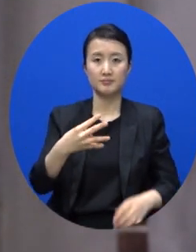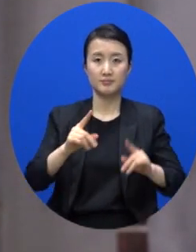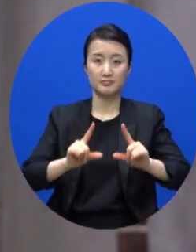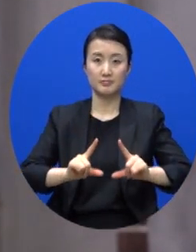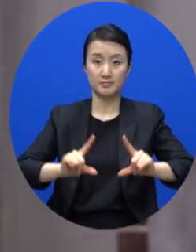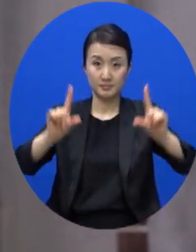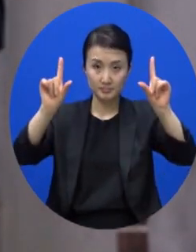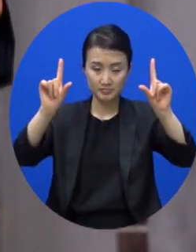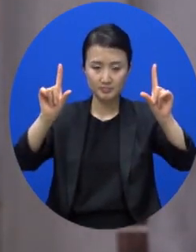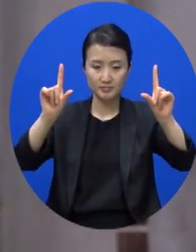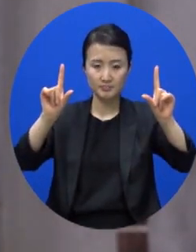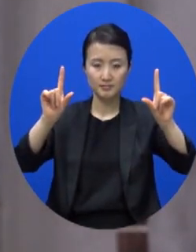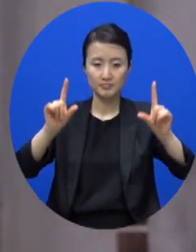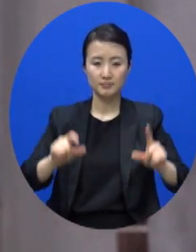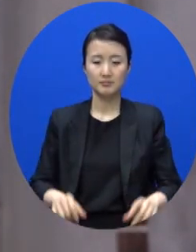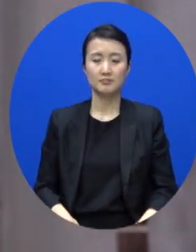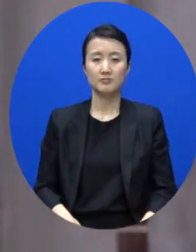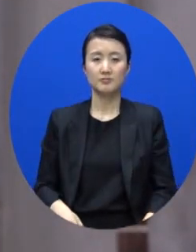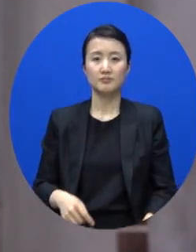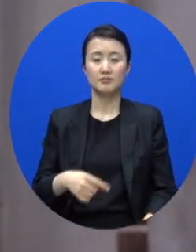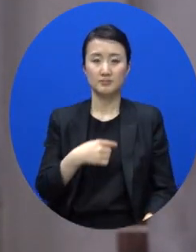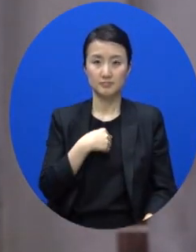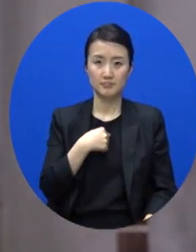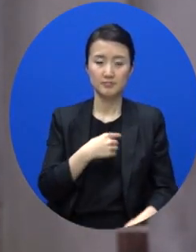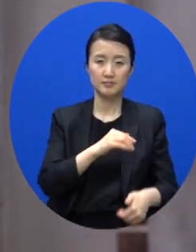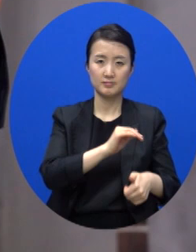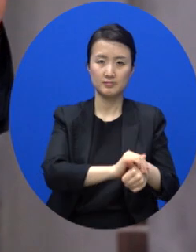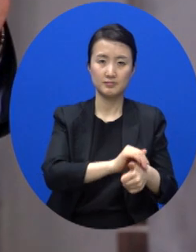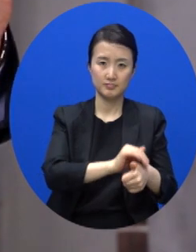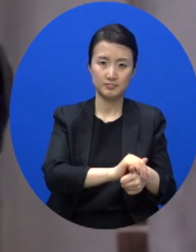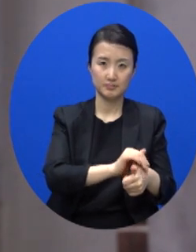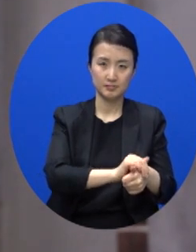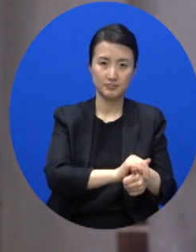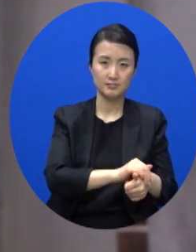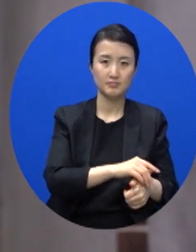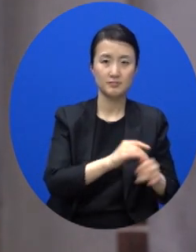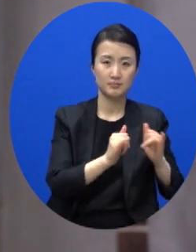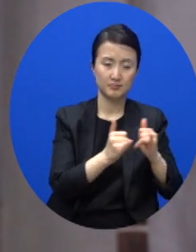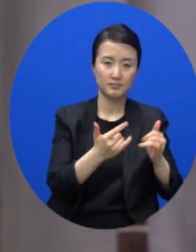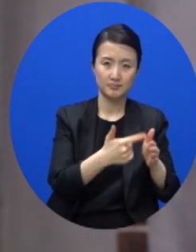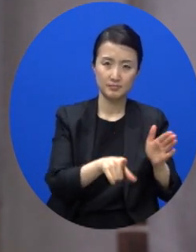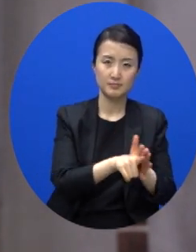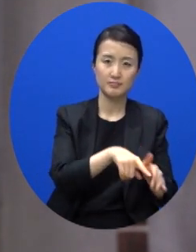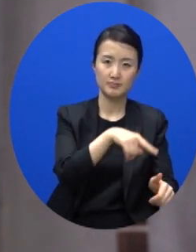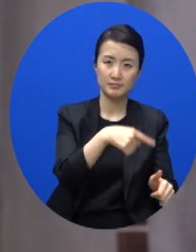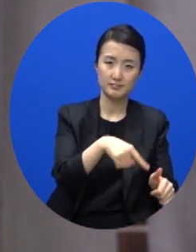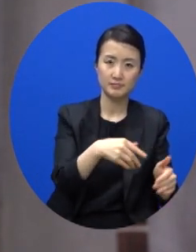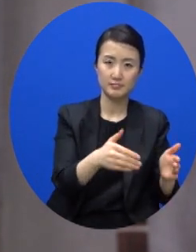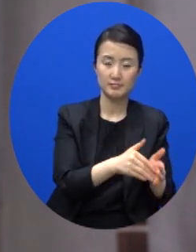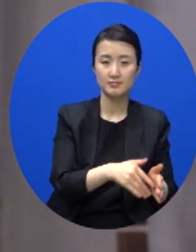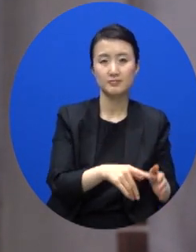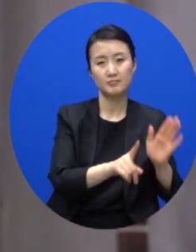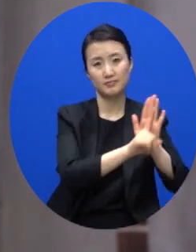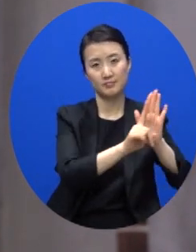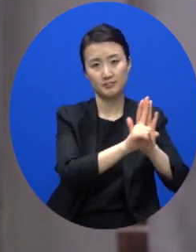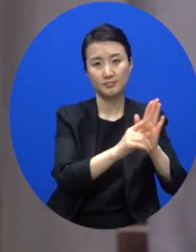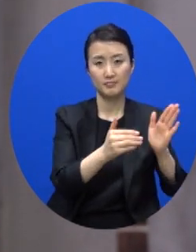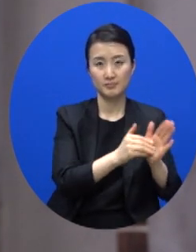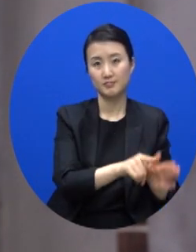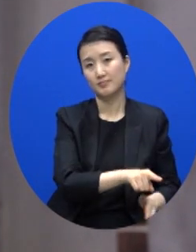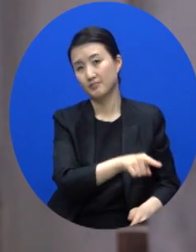2004년도에 그러면 경주 시민들에게 알리고 났으면 전국에 알려야 되겠다. 이래서 전국